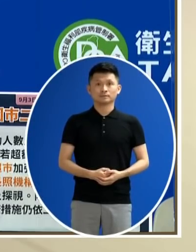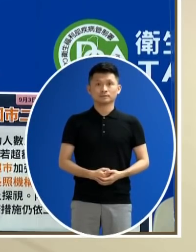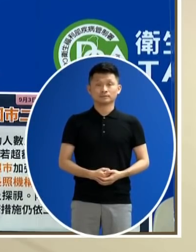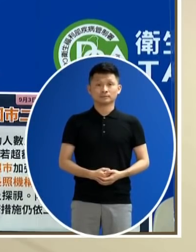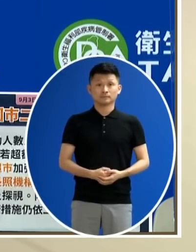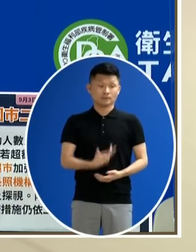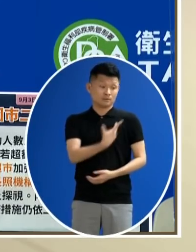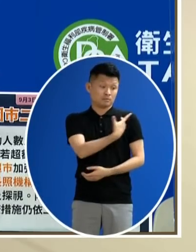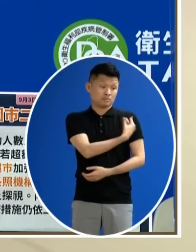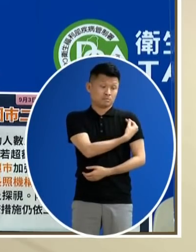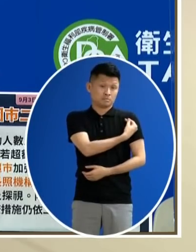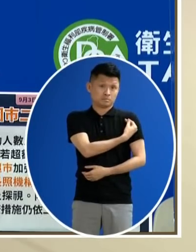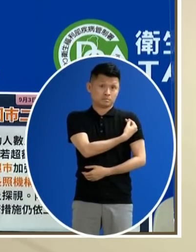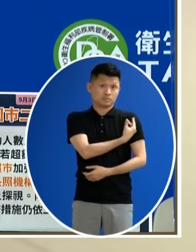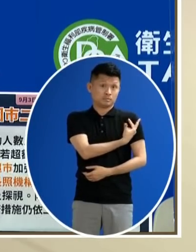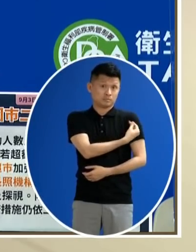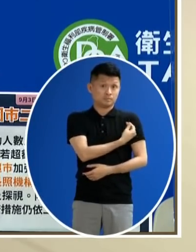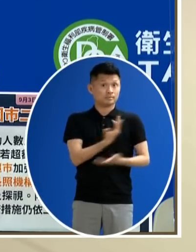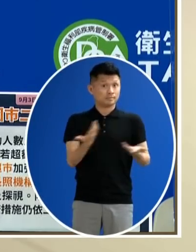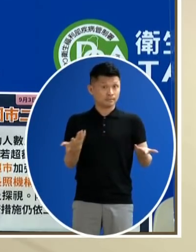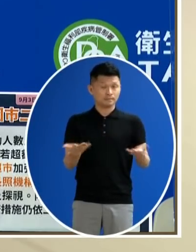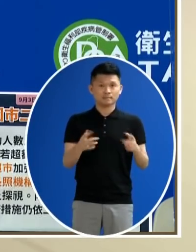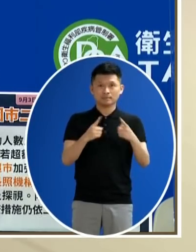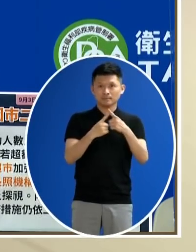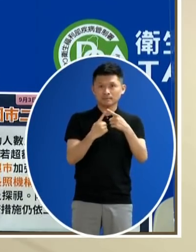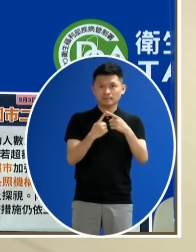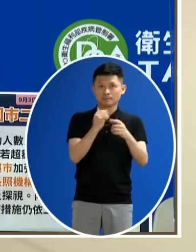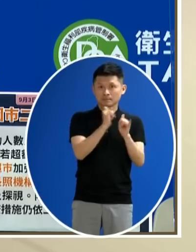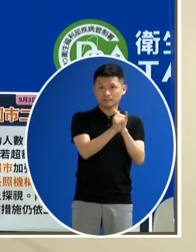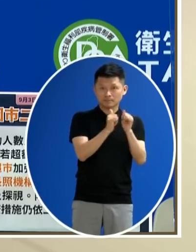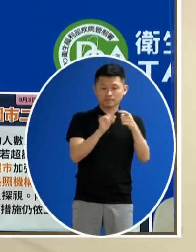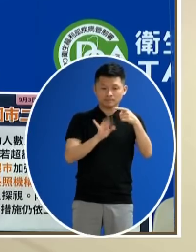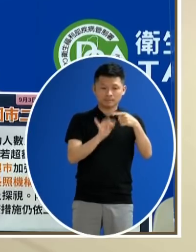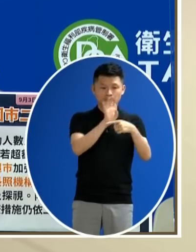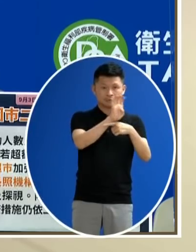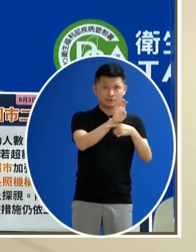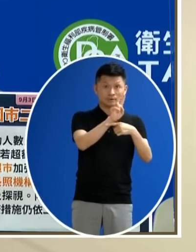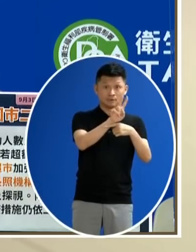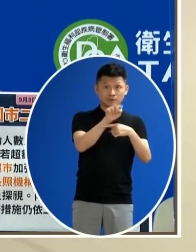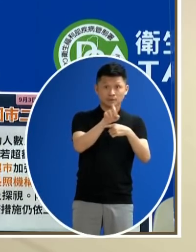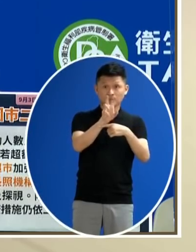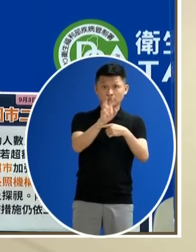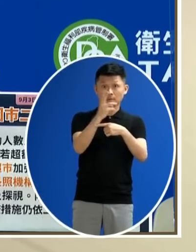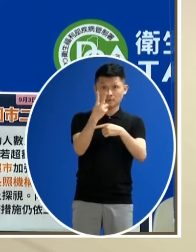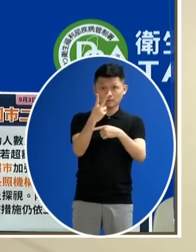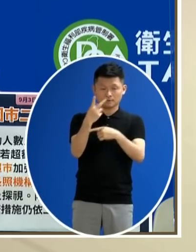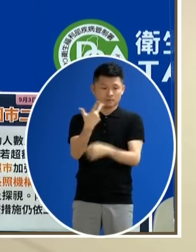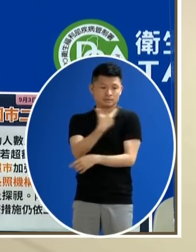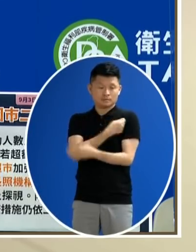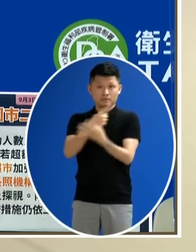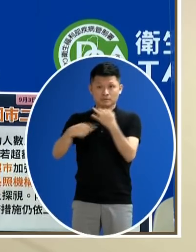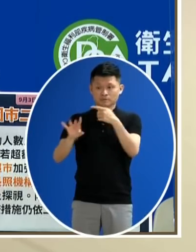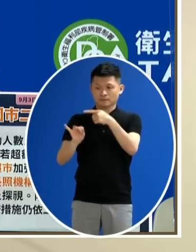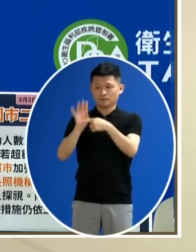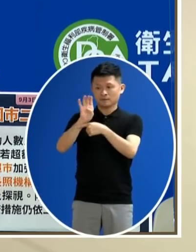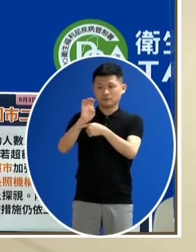那疫苗的接种，我们现在的人口涵盖率是42.82%，那这次人口比